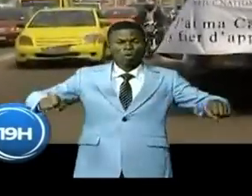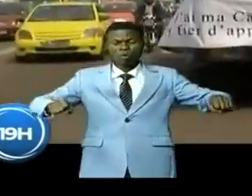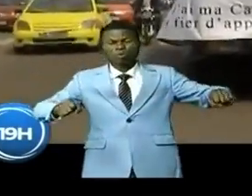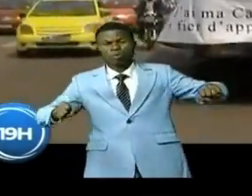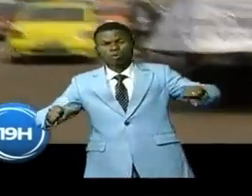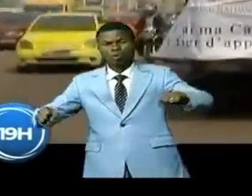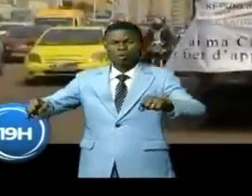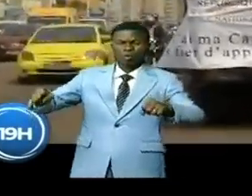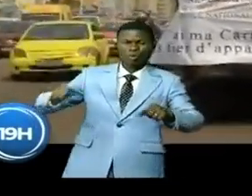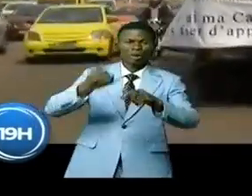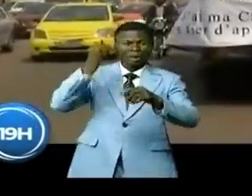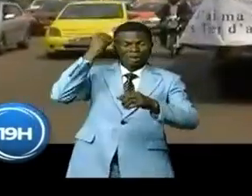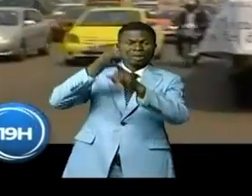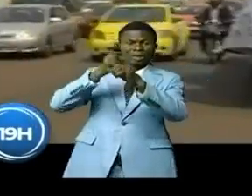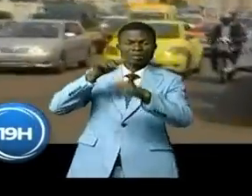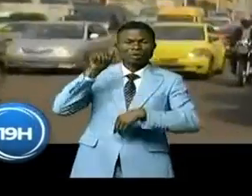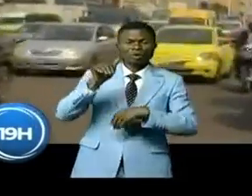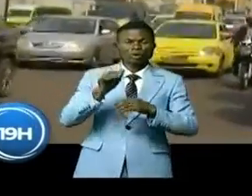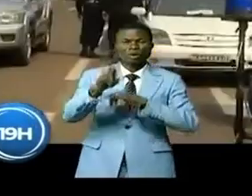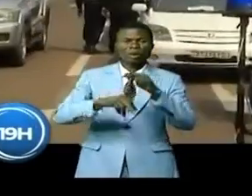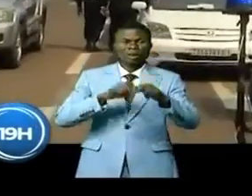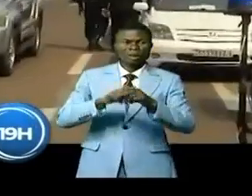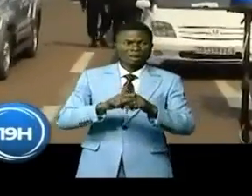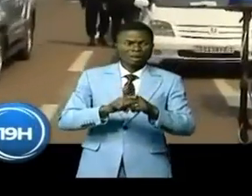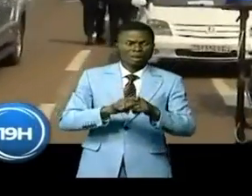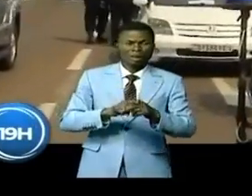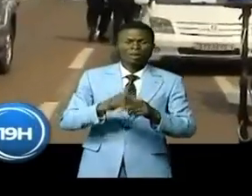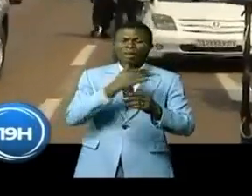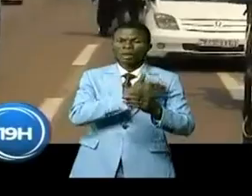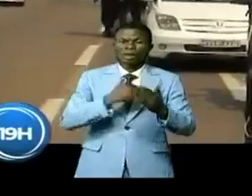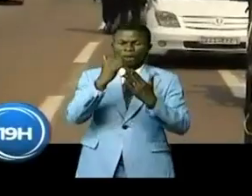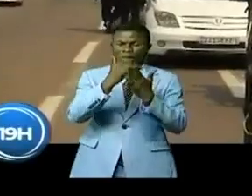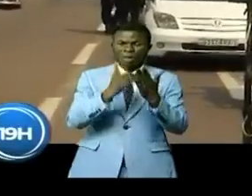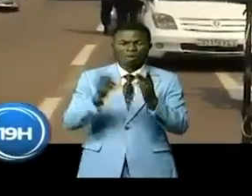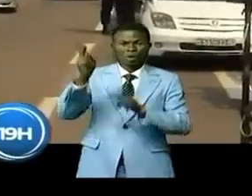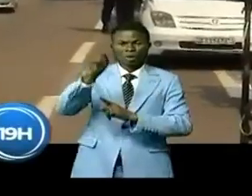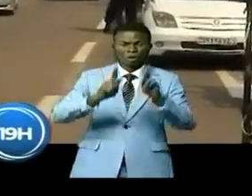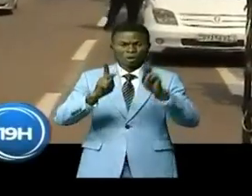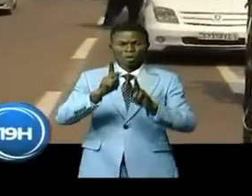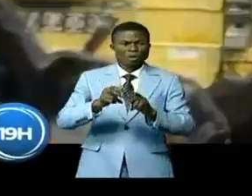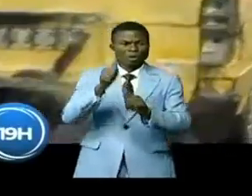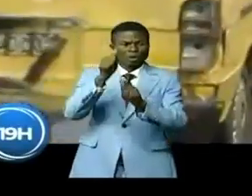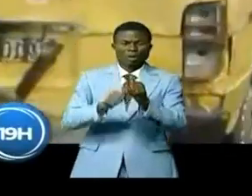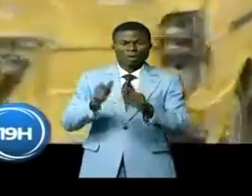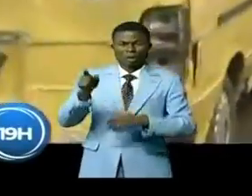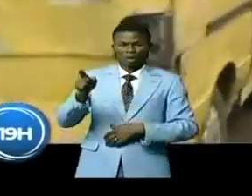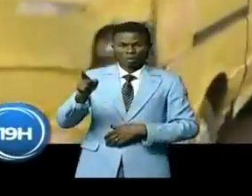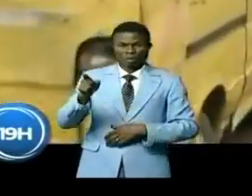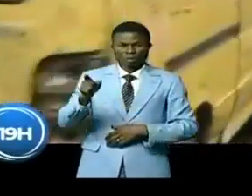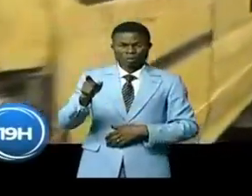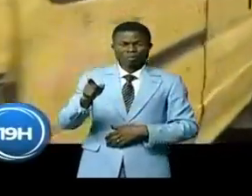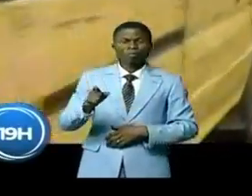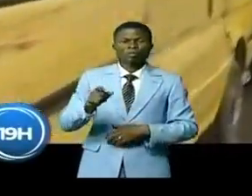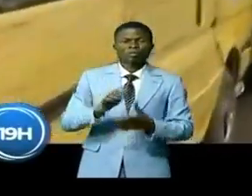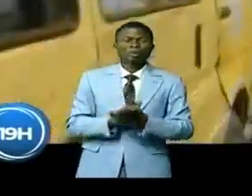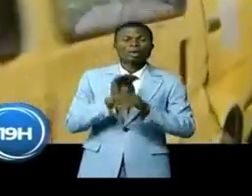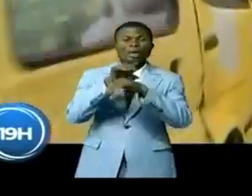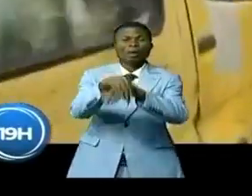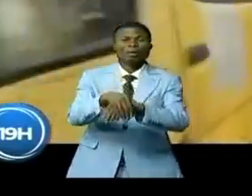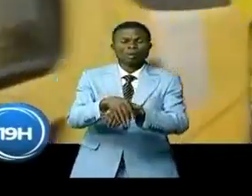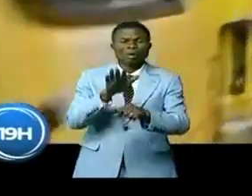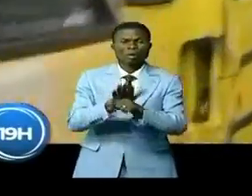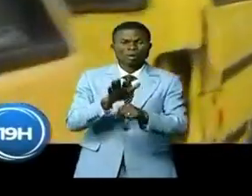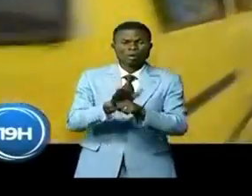le directeur général de l'Office national d'identification de la population Richard Ilunga qui a connu la